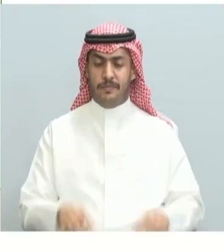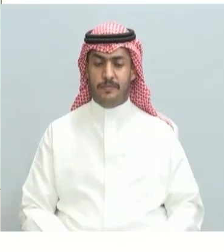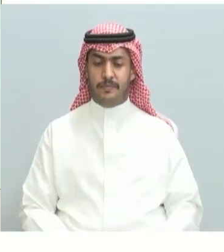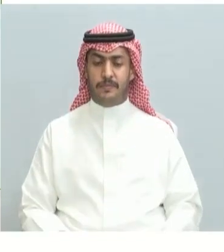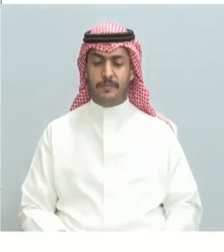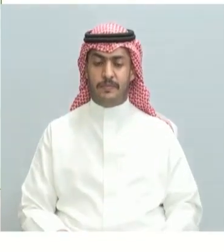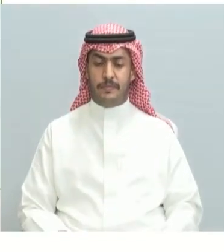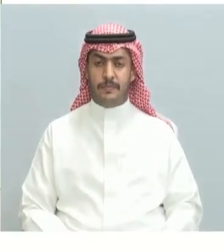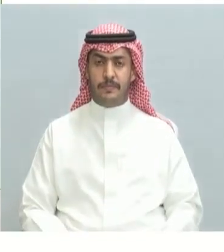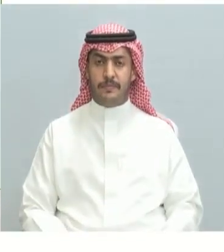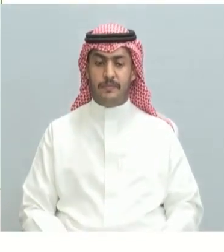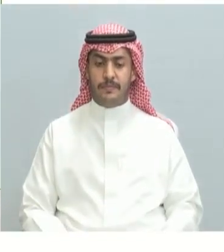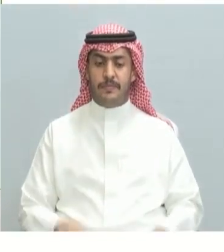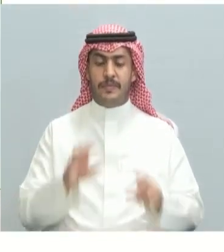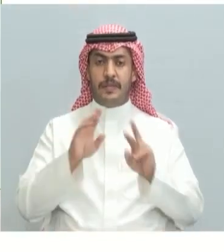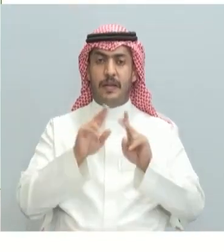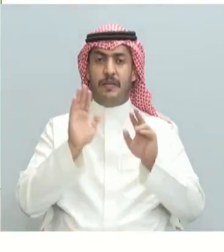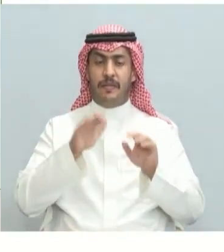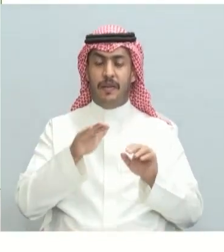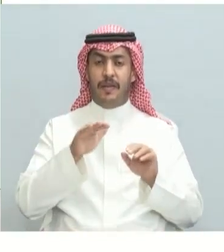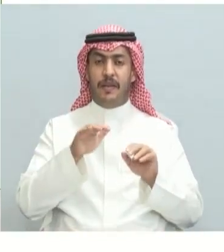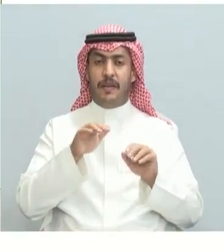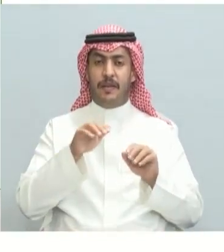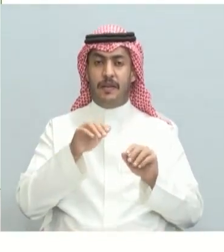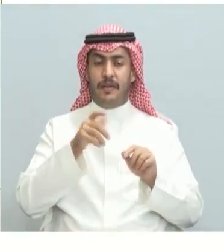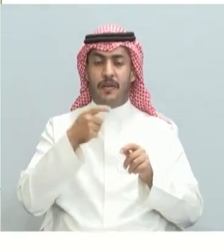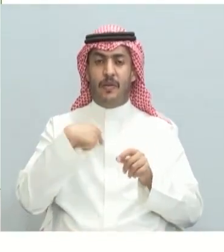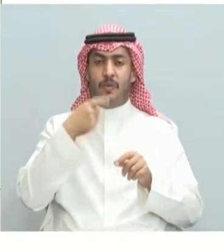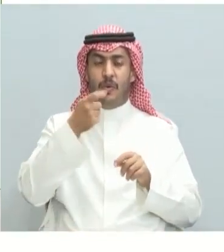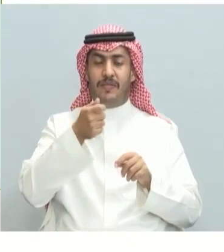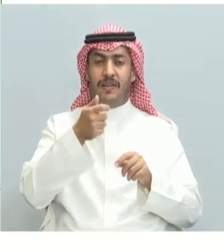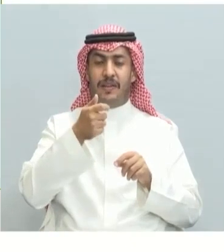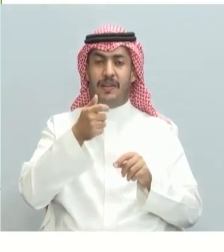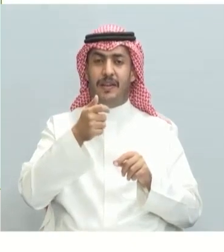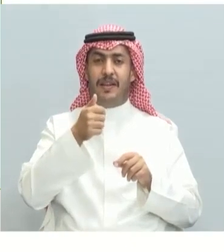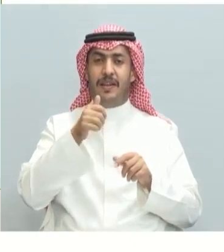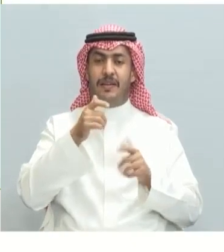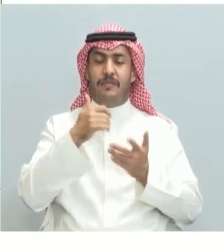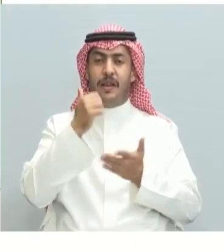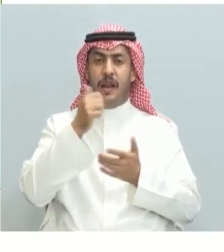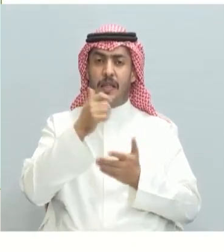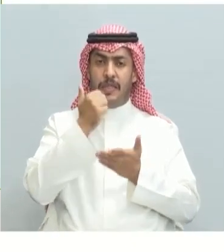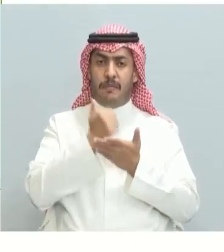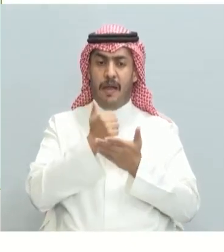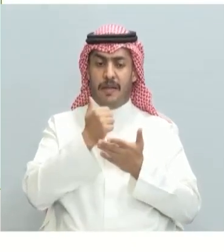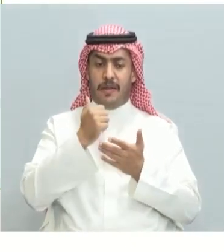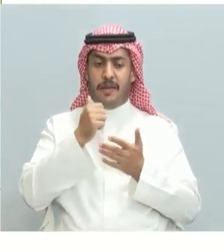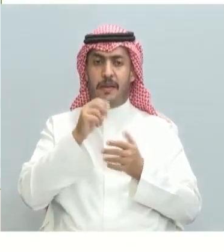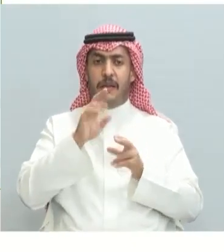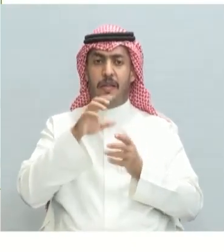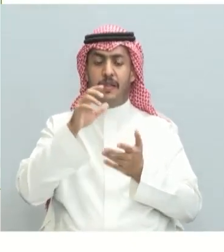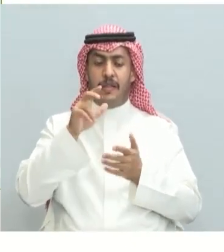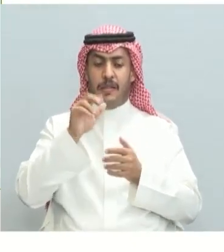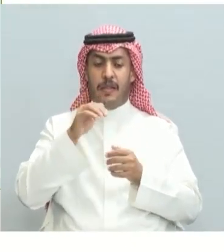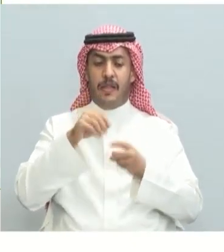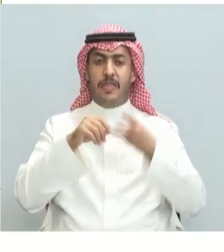مجموعه منها تتعدد كذلك معدلات كلفه الائتمان طبقا لثلاثه عناصر